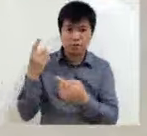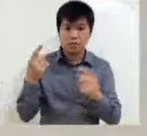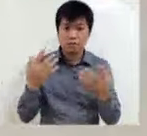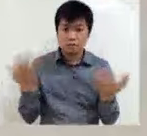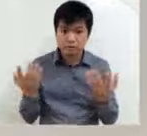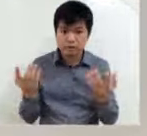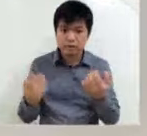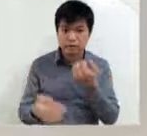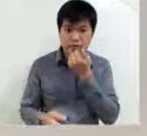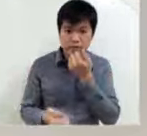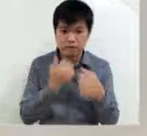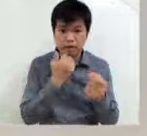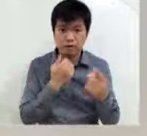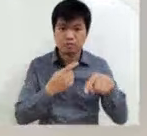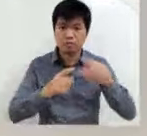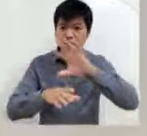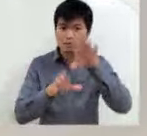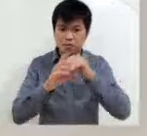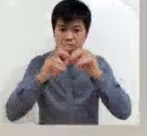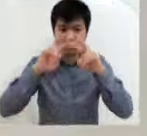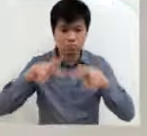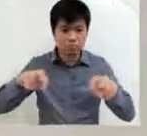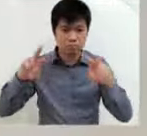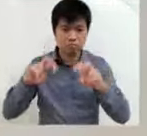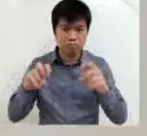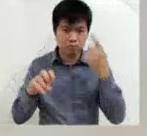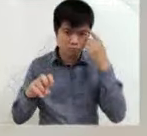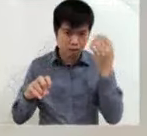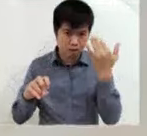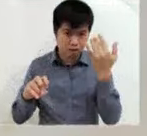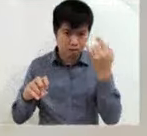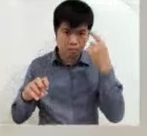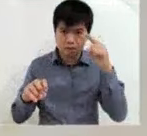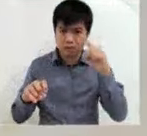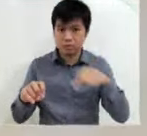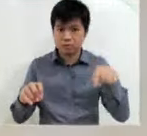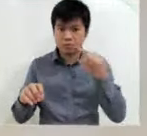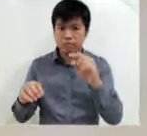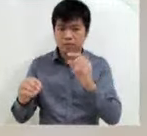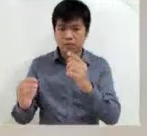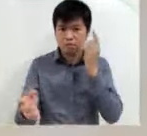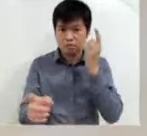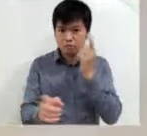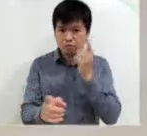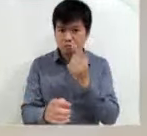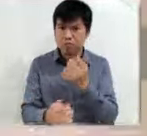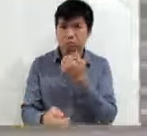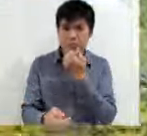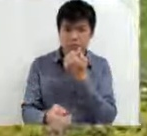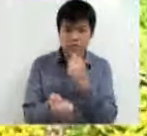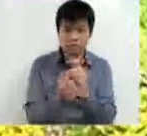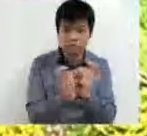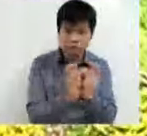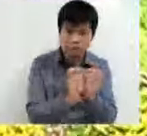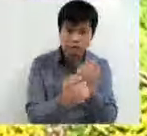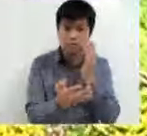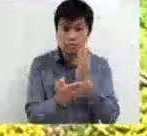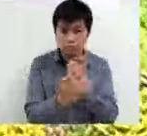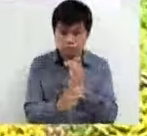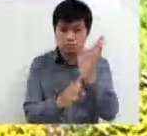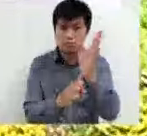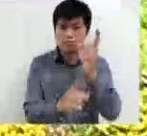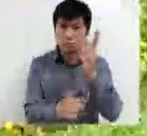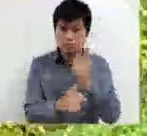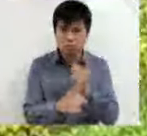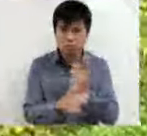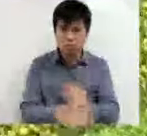part of the investigation para at least ma-i-correct natin kung meron man tayong pagkakamali. Sabi pa ng